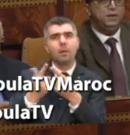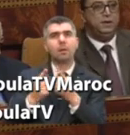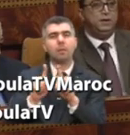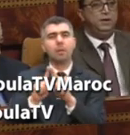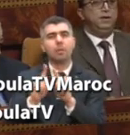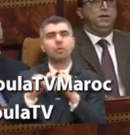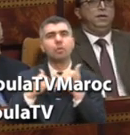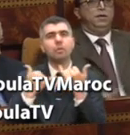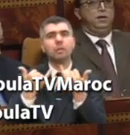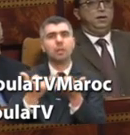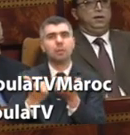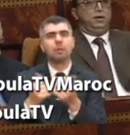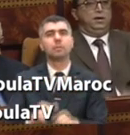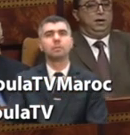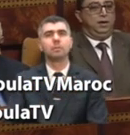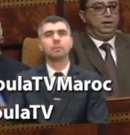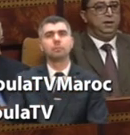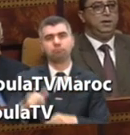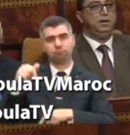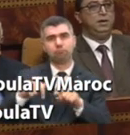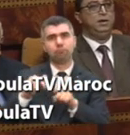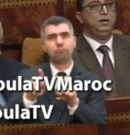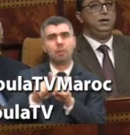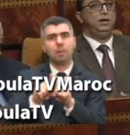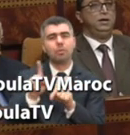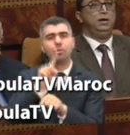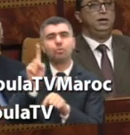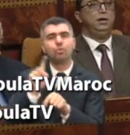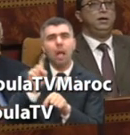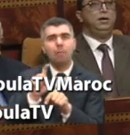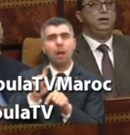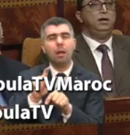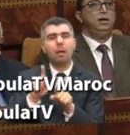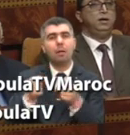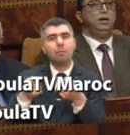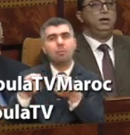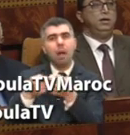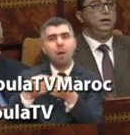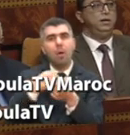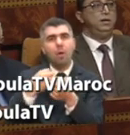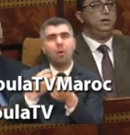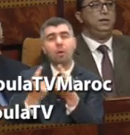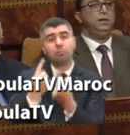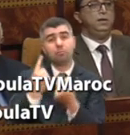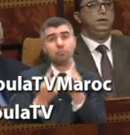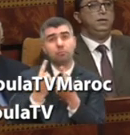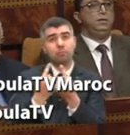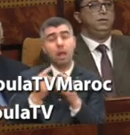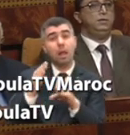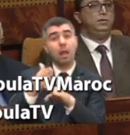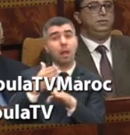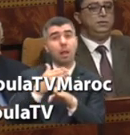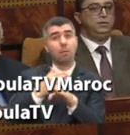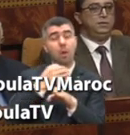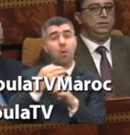دورات ديال المجالس الإقليمية مع الجلسة العامة ديال البرلمان، وسبقنا نبهنا الرئاسة